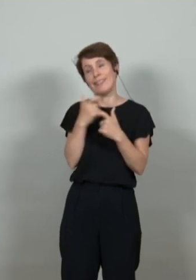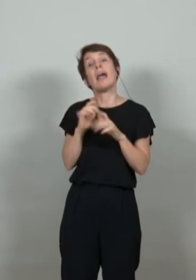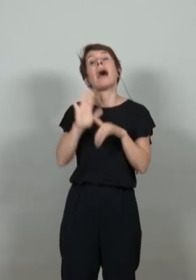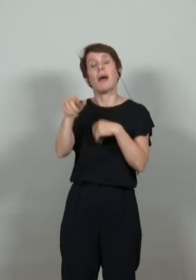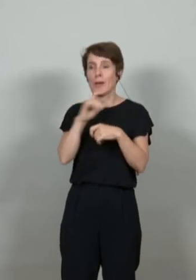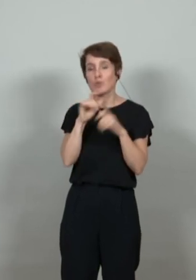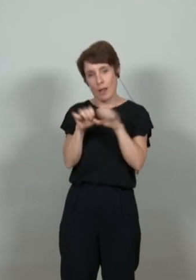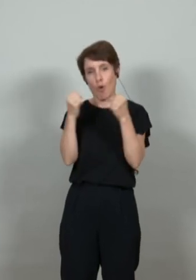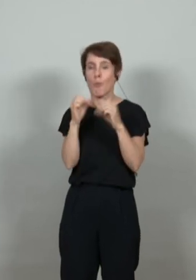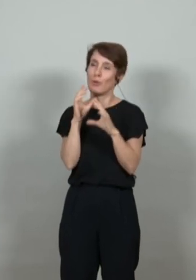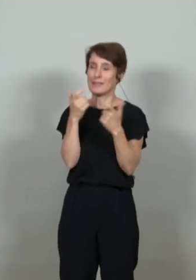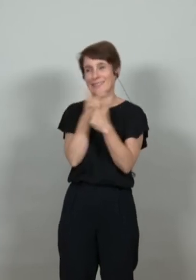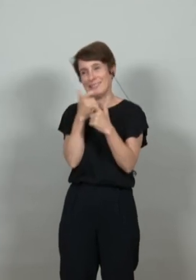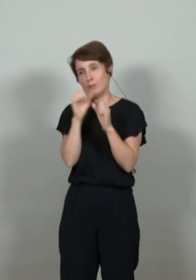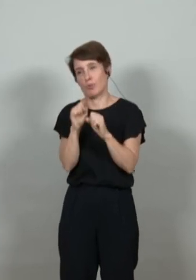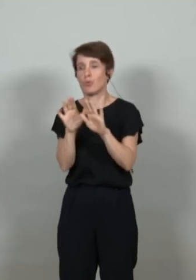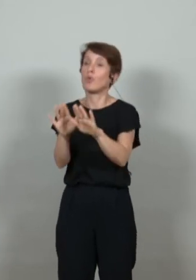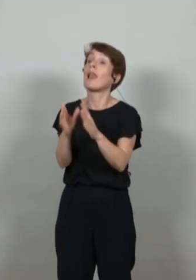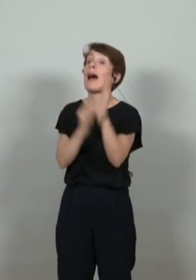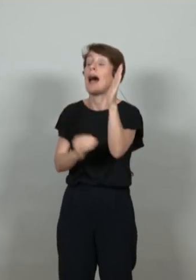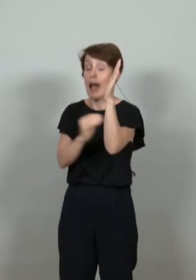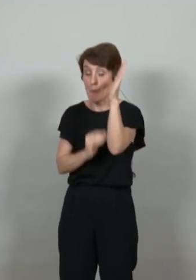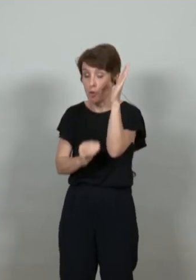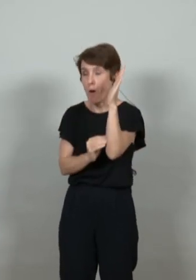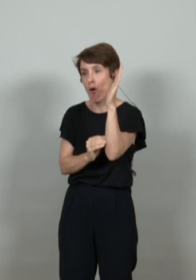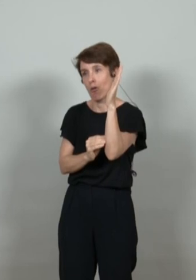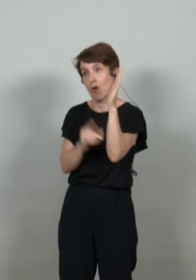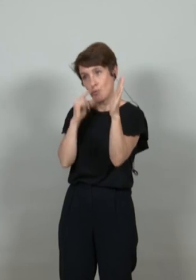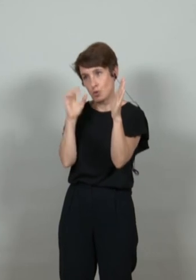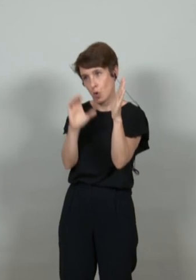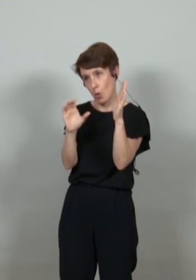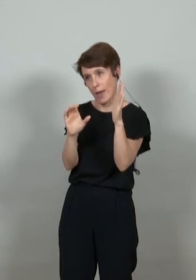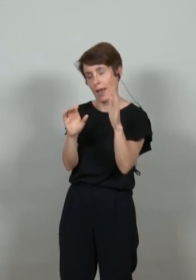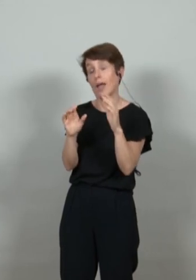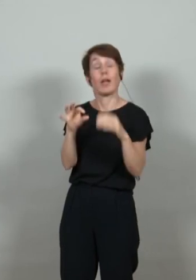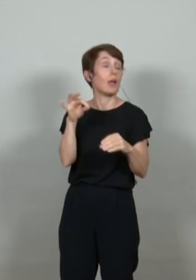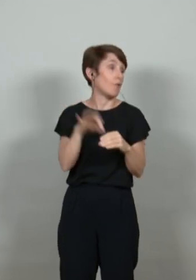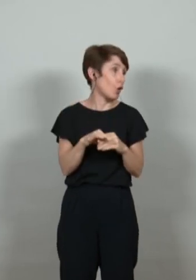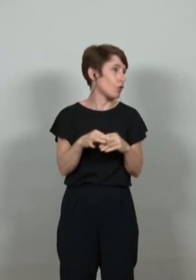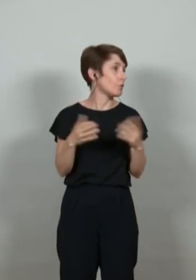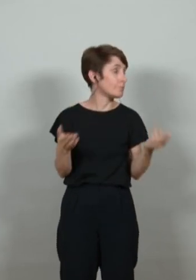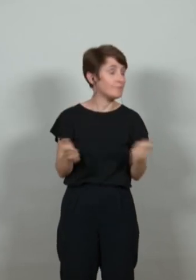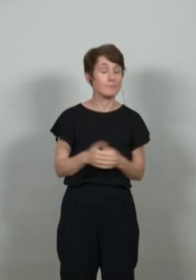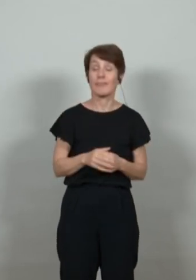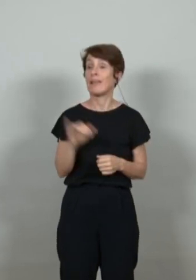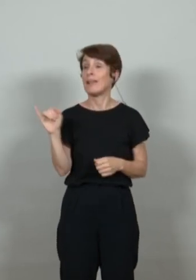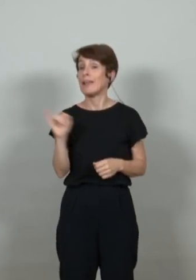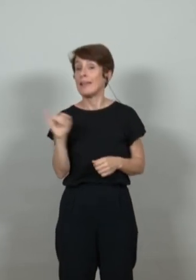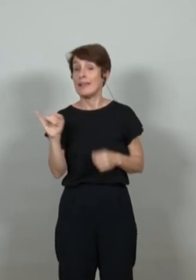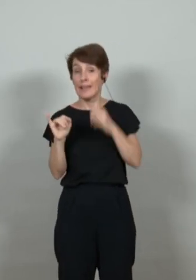pour là donc je mets votre amendement monsieur clouaire aux voix donc qui va